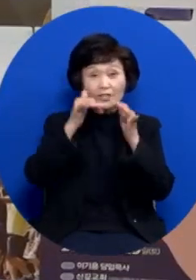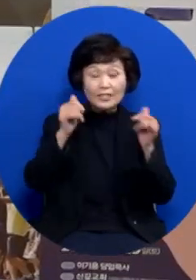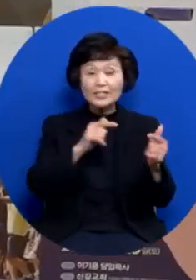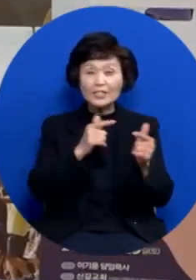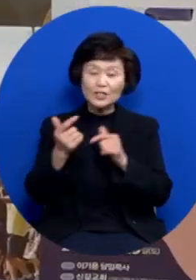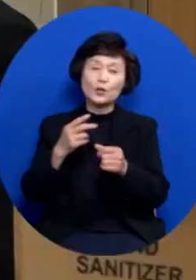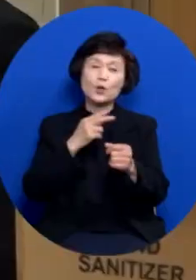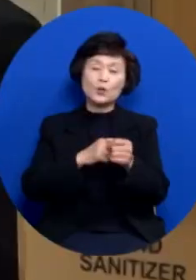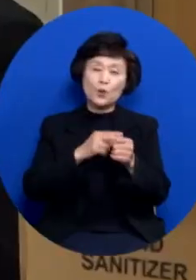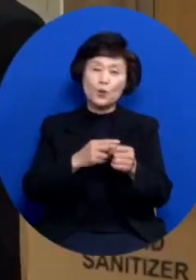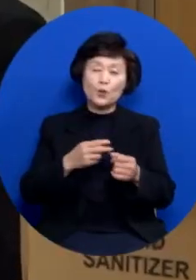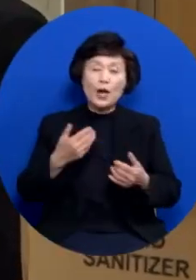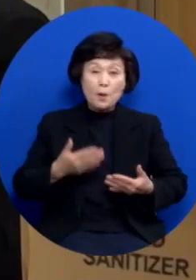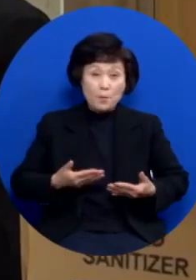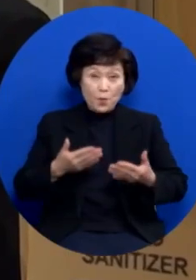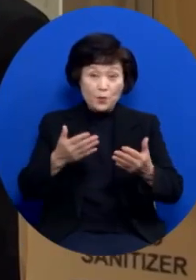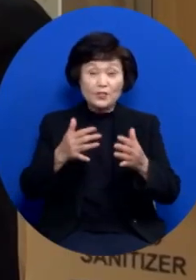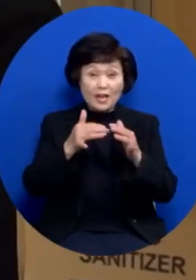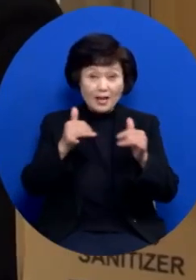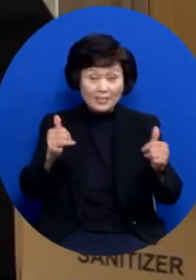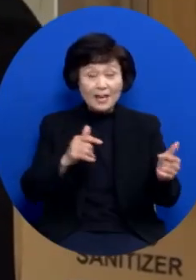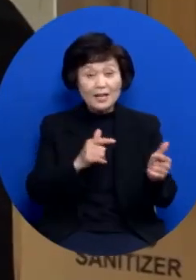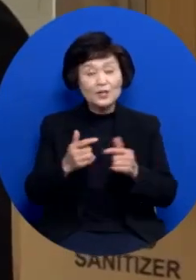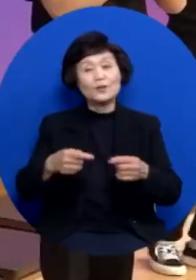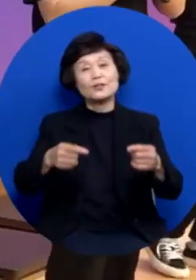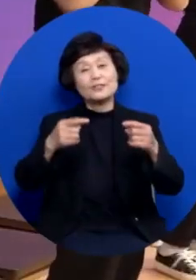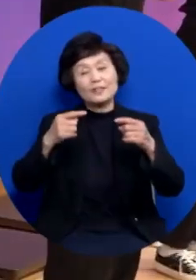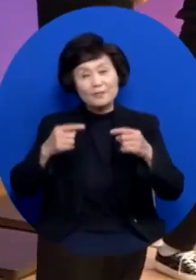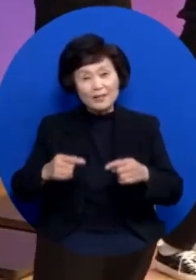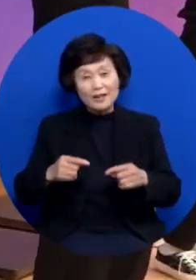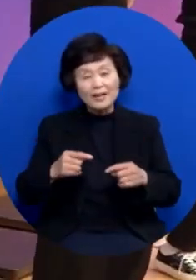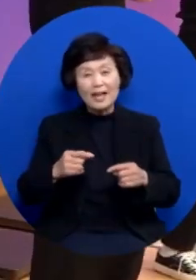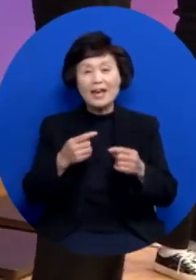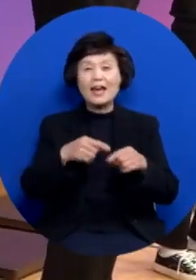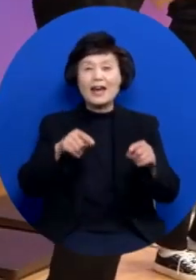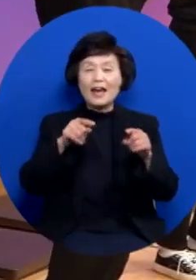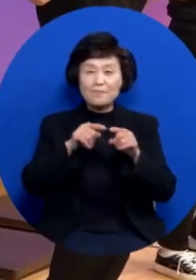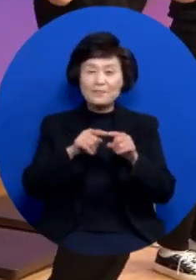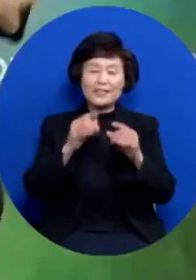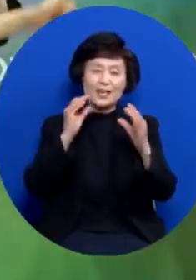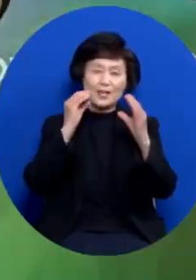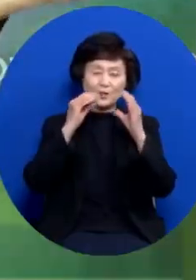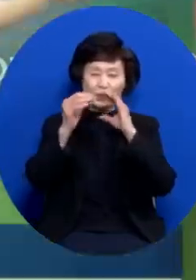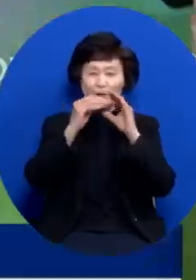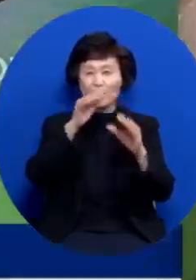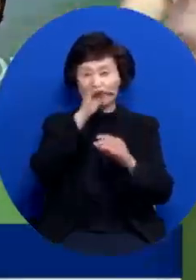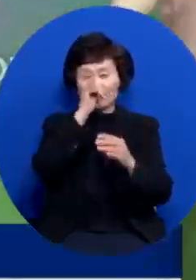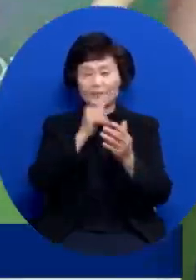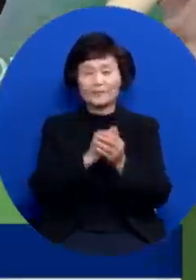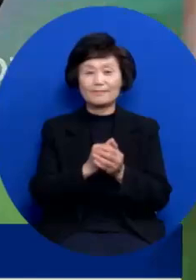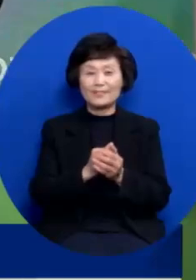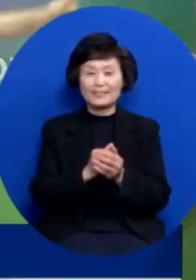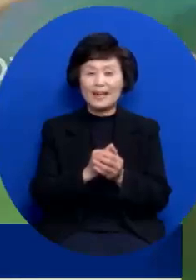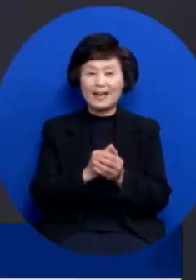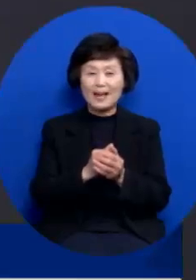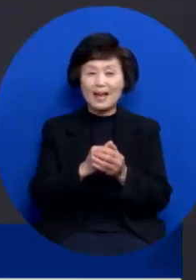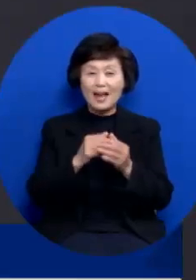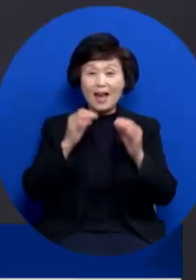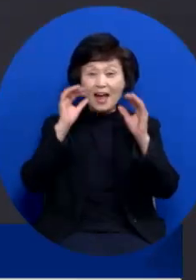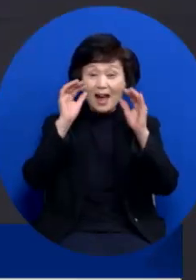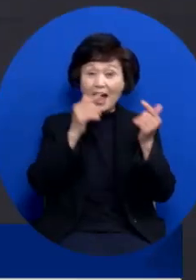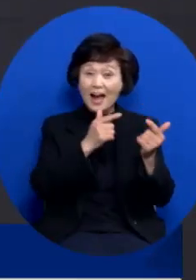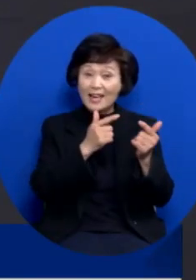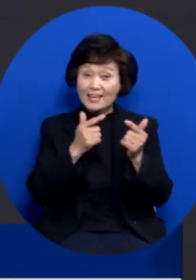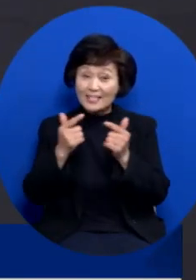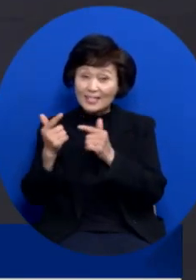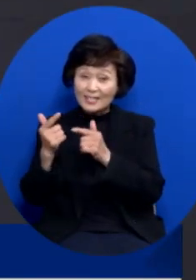교사, 봉사자로 참여해 청소년과 어린이들과 긴밀히 소통합니다. 아이들이 이렇게 죄가